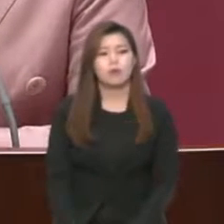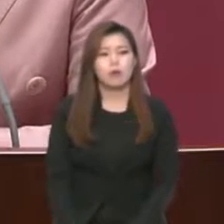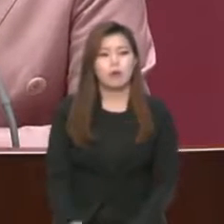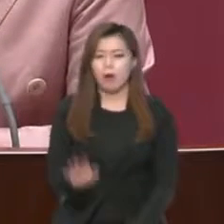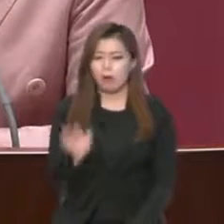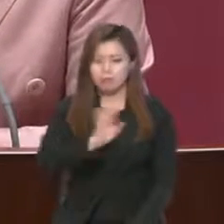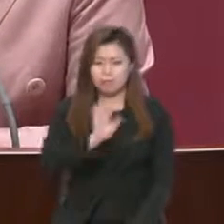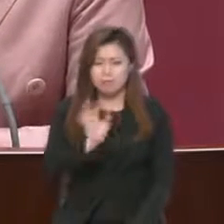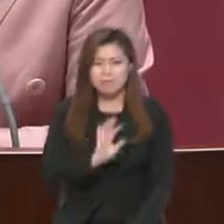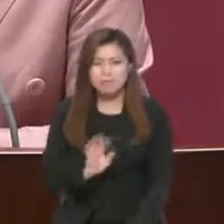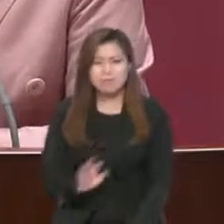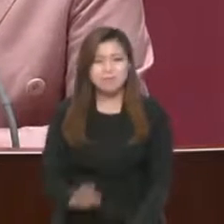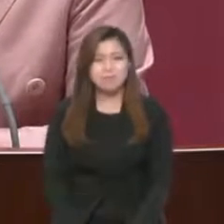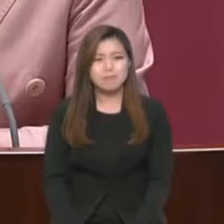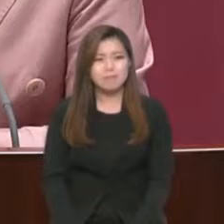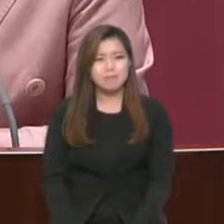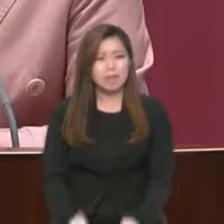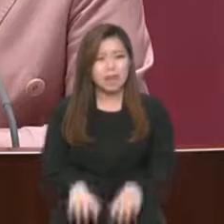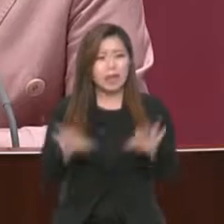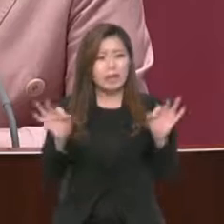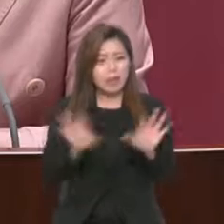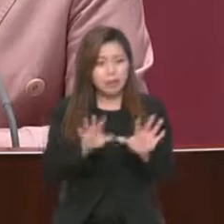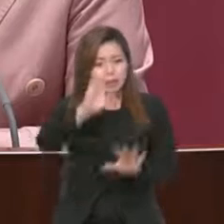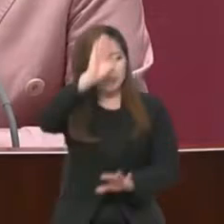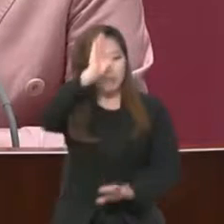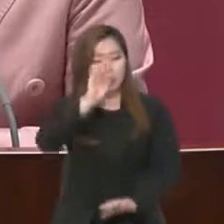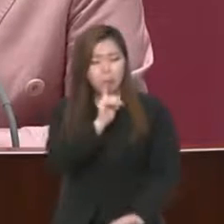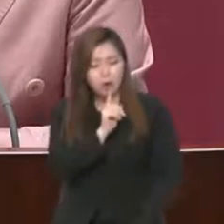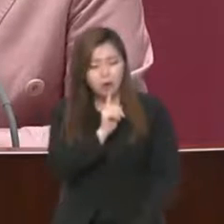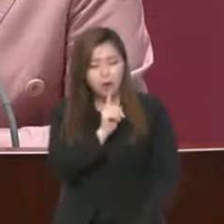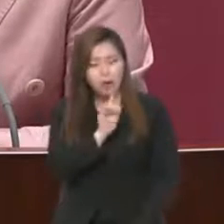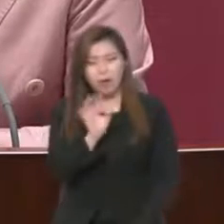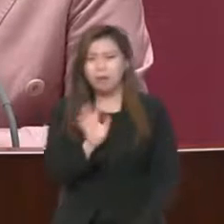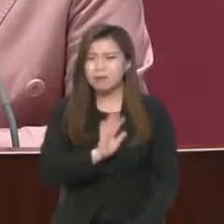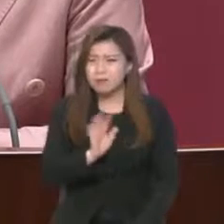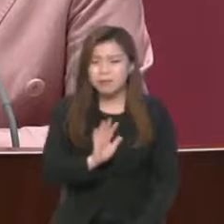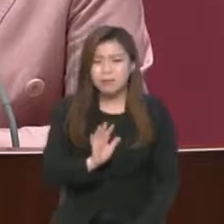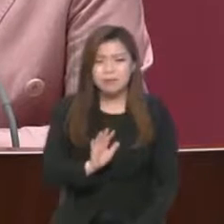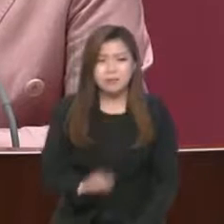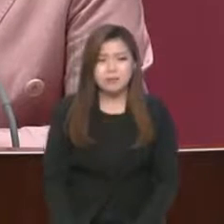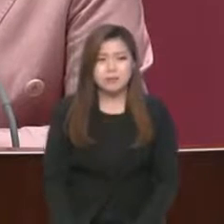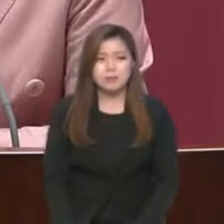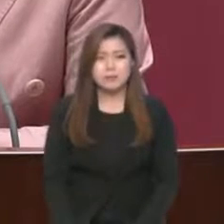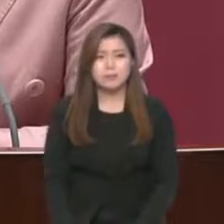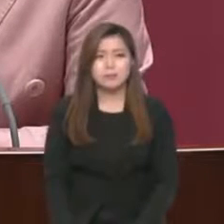되고요. 의원님께서 간단한 질병이라고 하는데요. 그